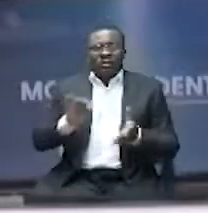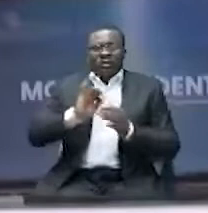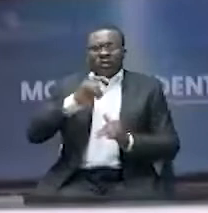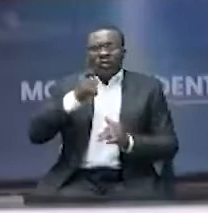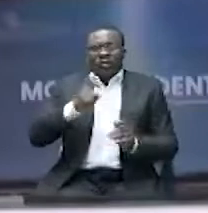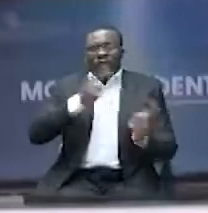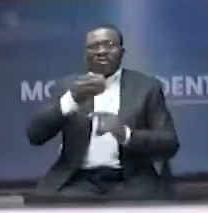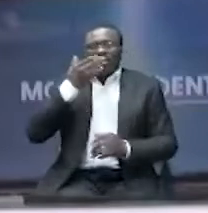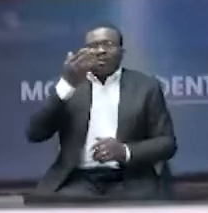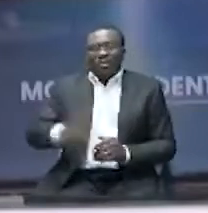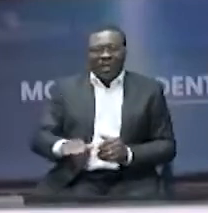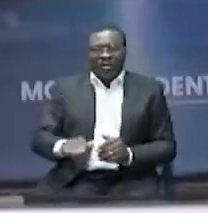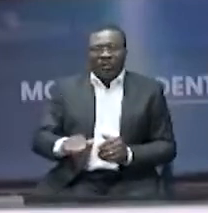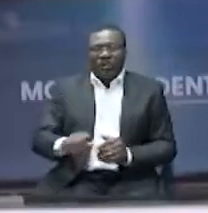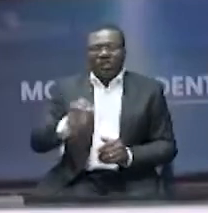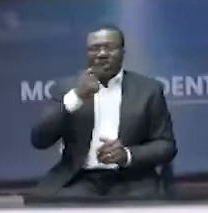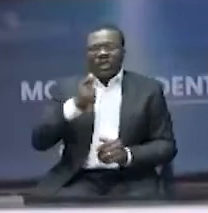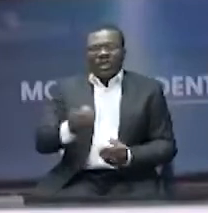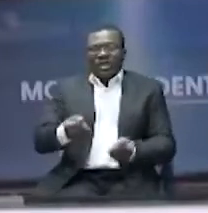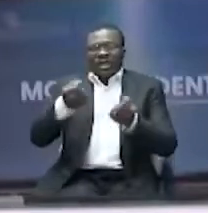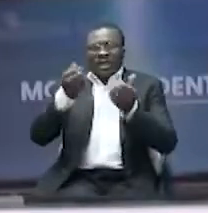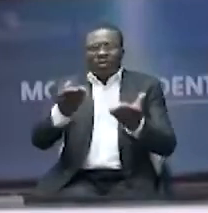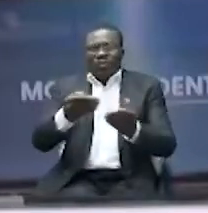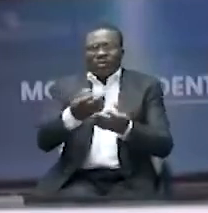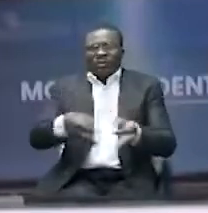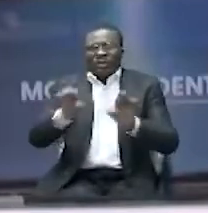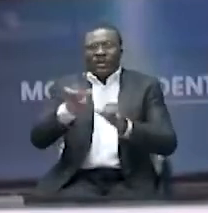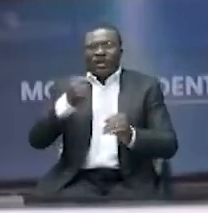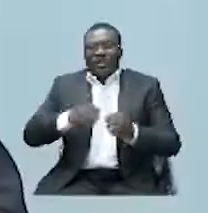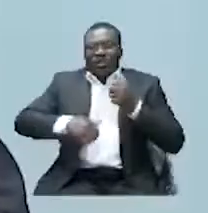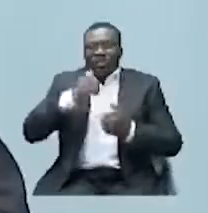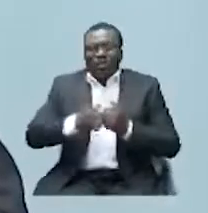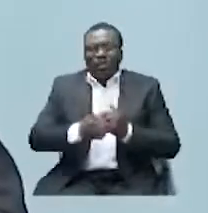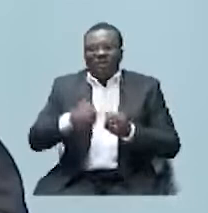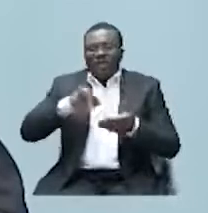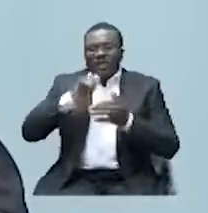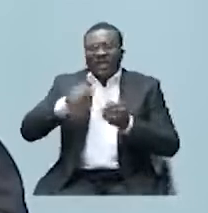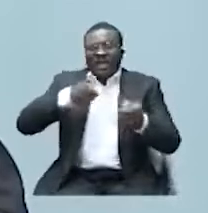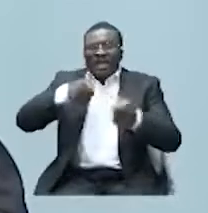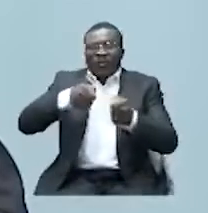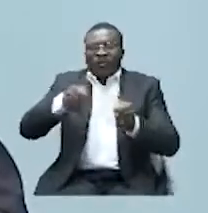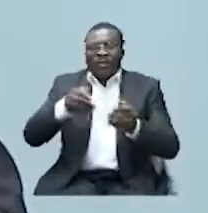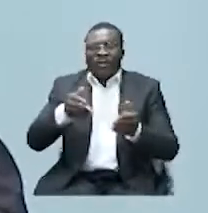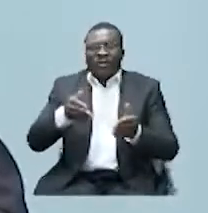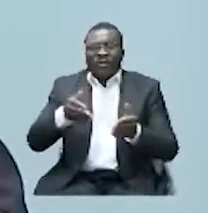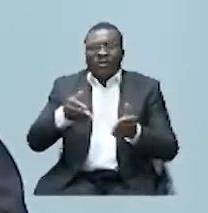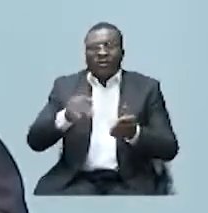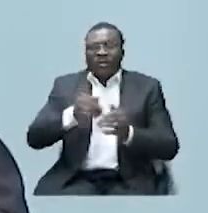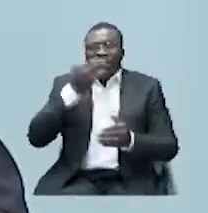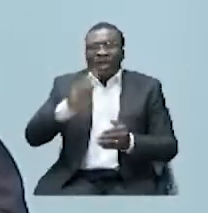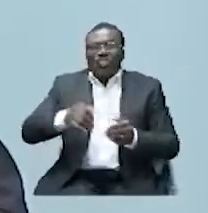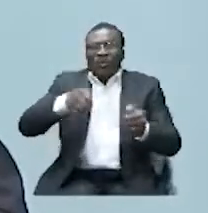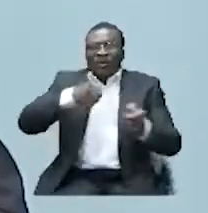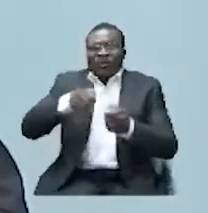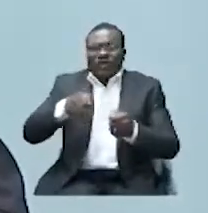qui va mal, et qui est la cause principale de notre mal-être, c'est la gouvernance. La mauvaise gouvernance